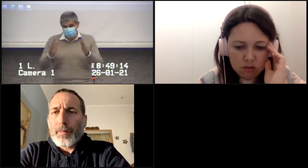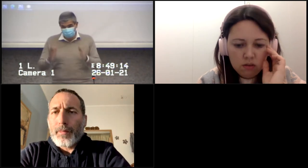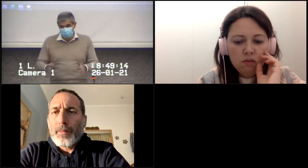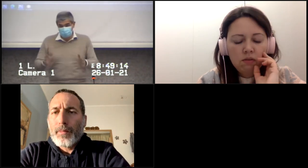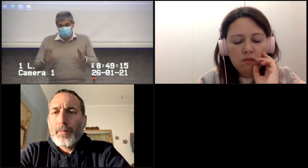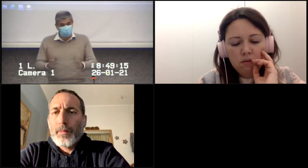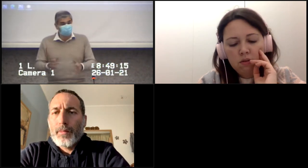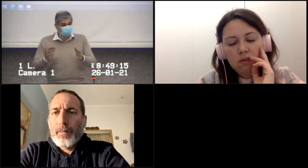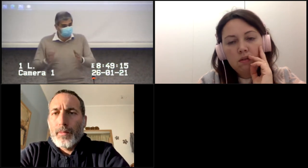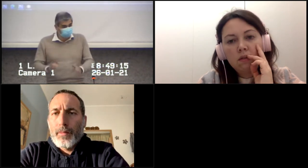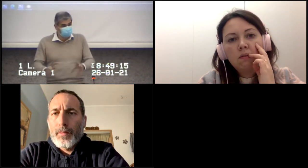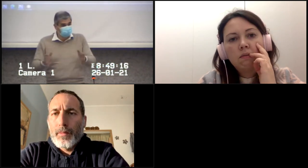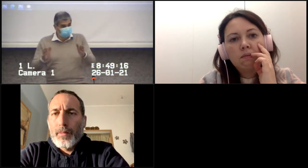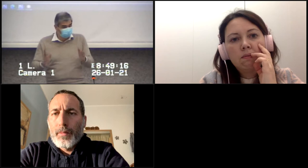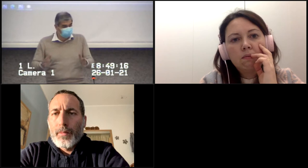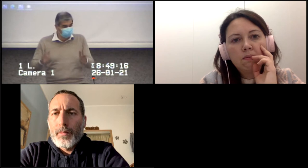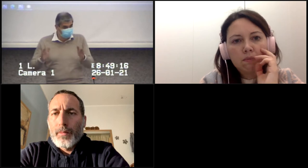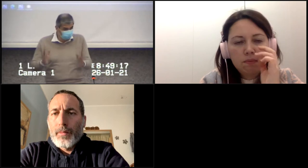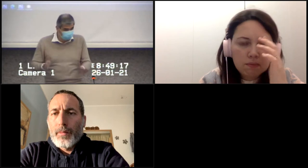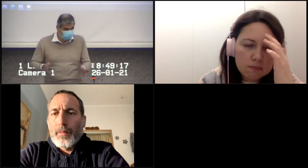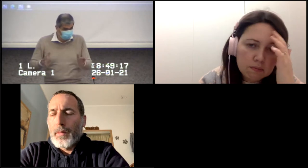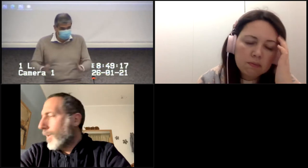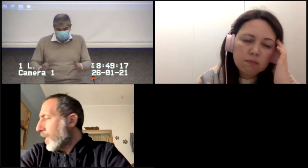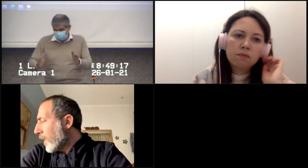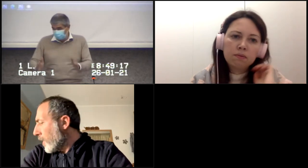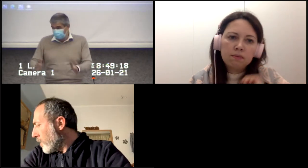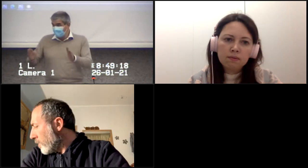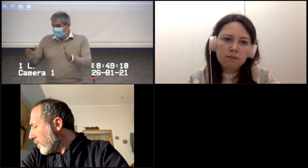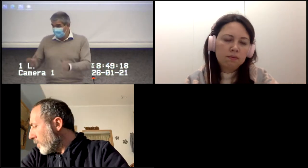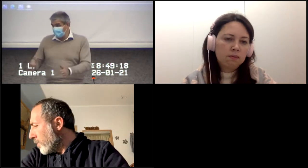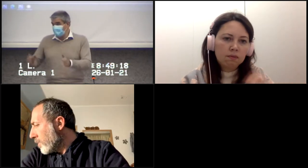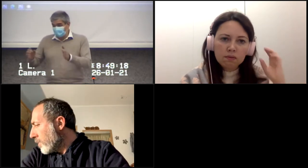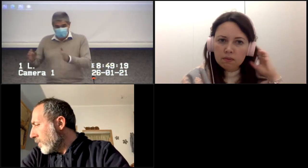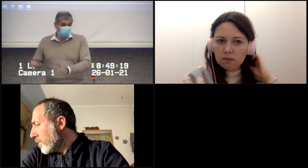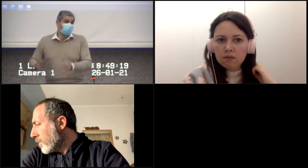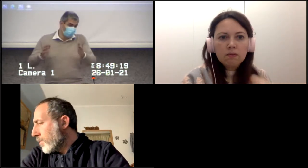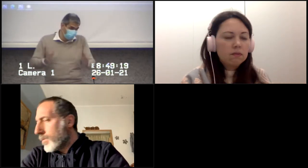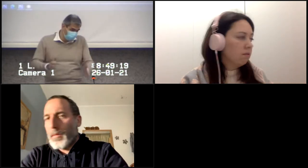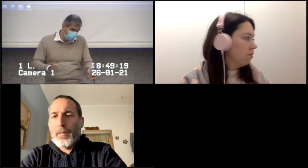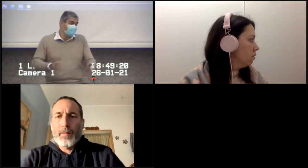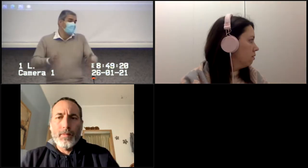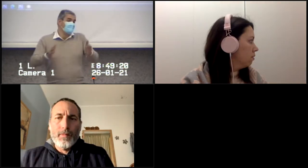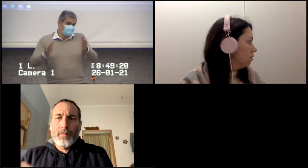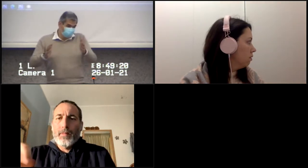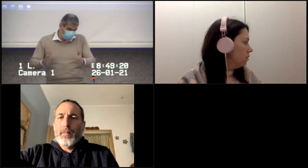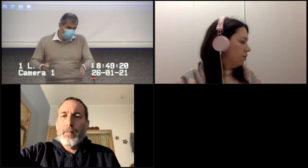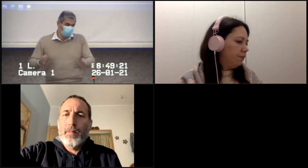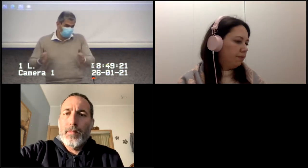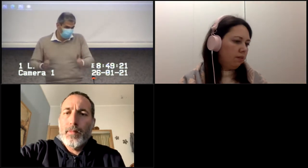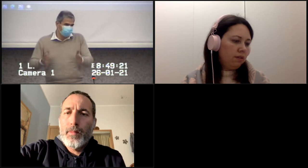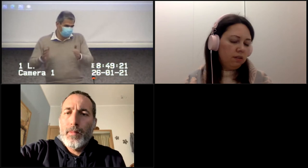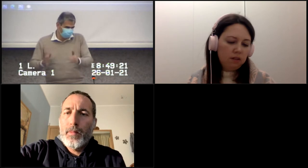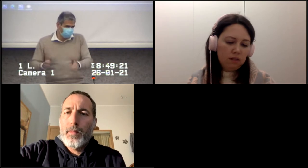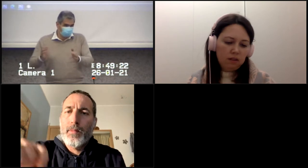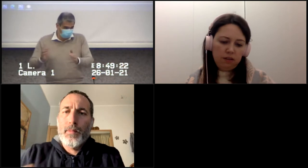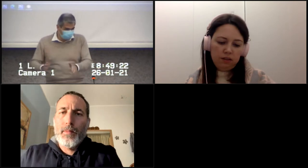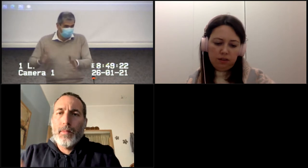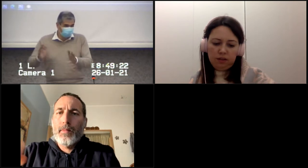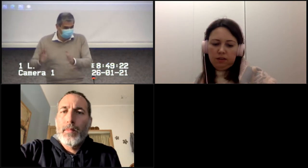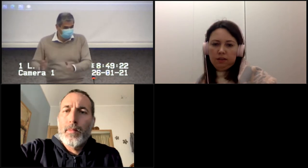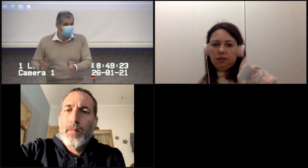individuato esattamente quali sono gli edifici che nell'arco di breve tempo vogliamo andare a recuperare, o meglio, chiediamo ovviamente ai